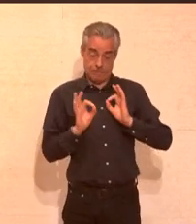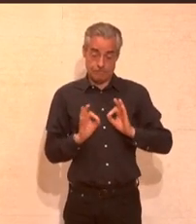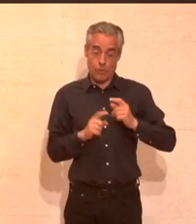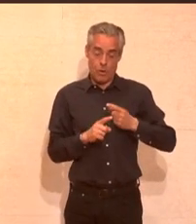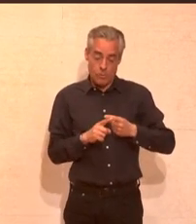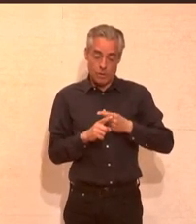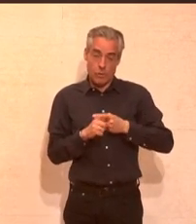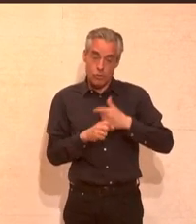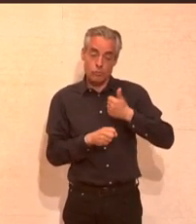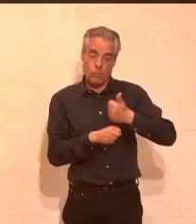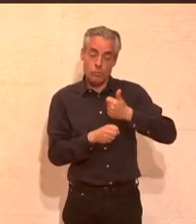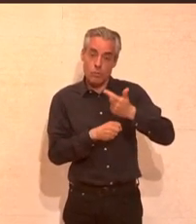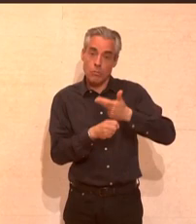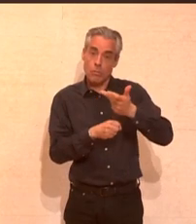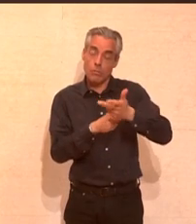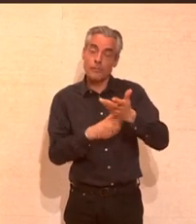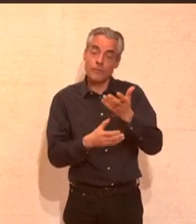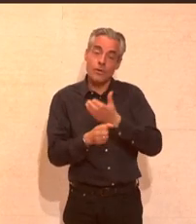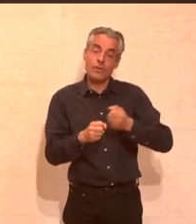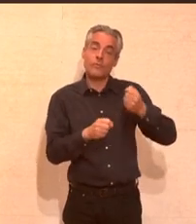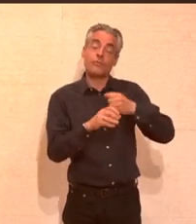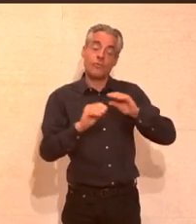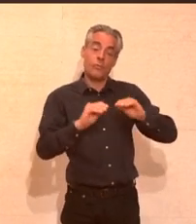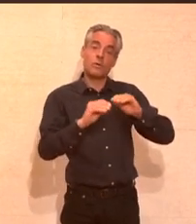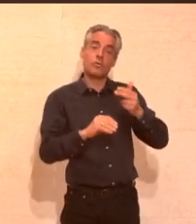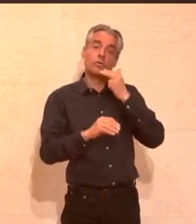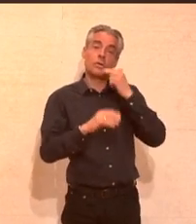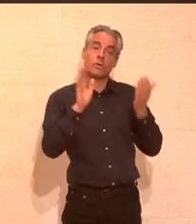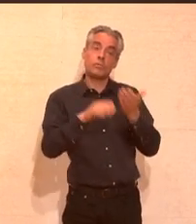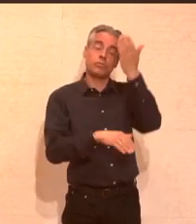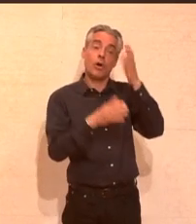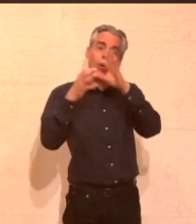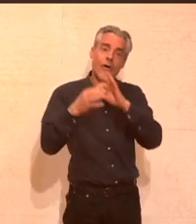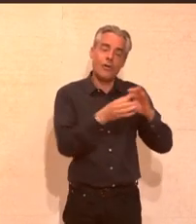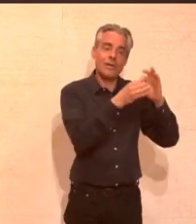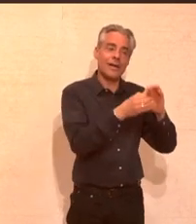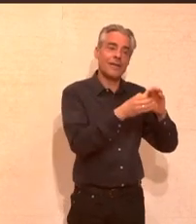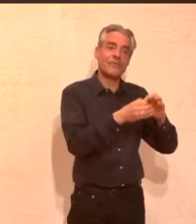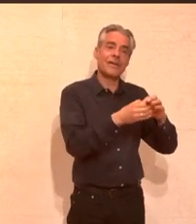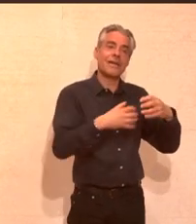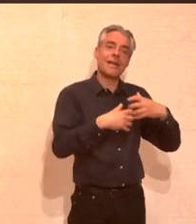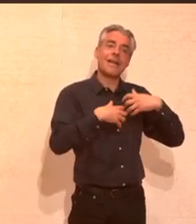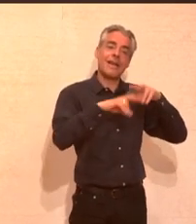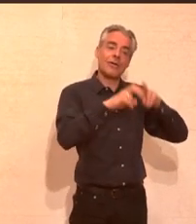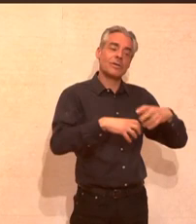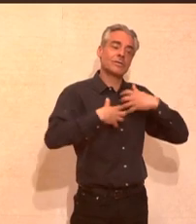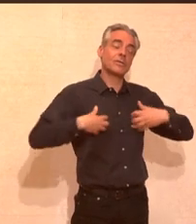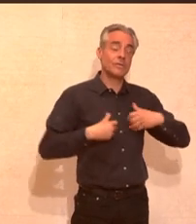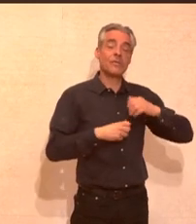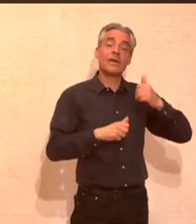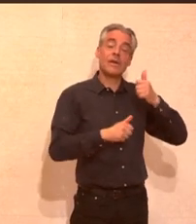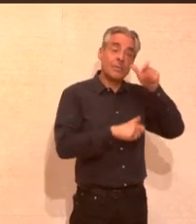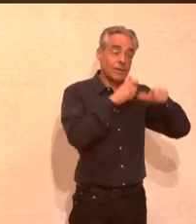fur et à mesure des années, une formation de pointe éclairée par la recherche, co-construite avec les